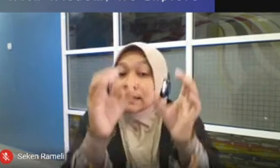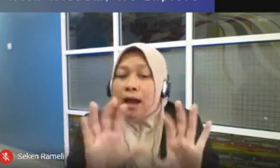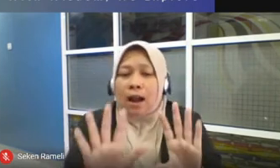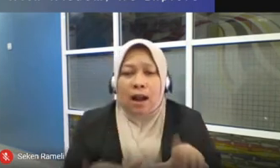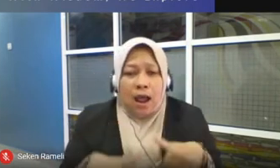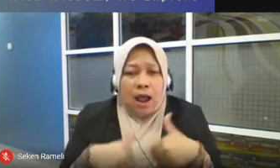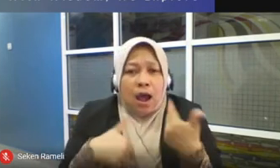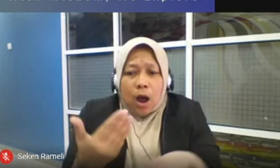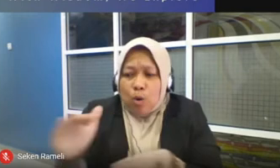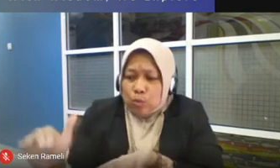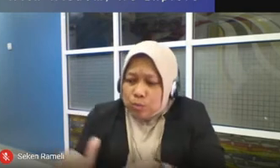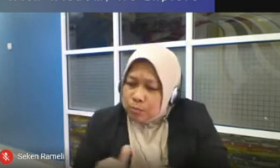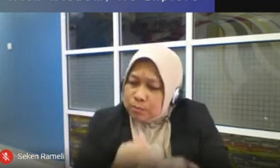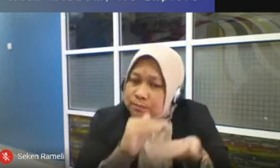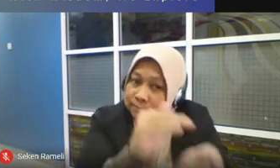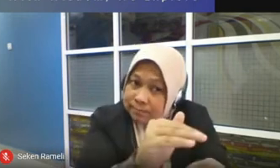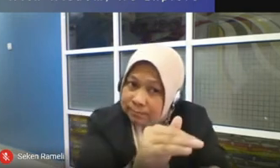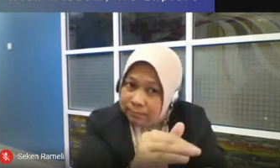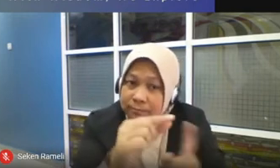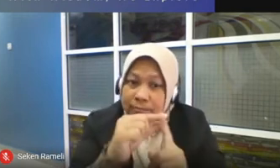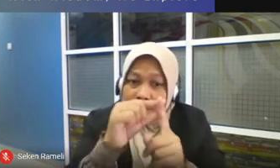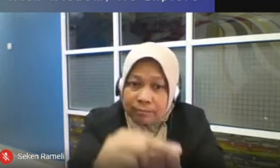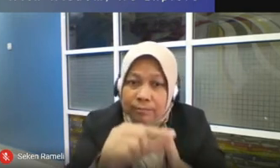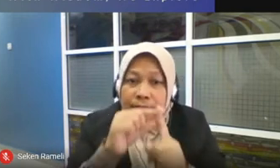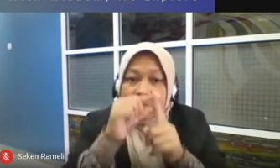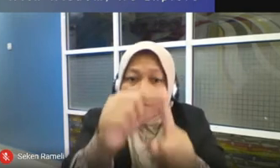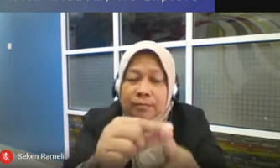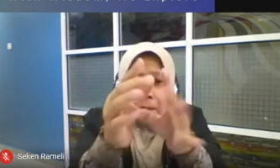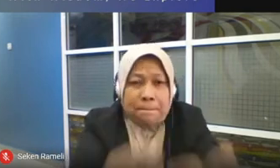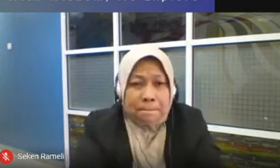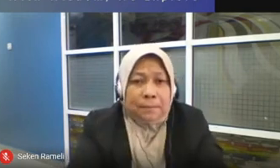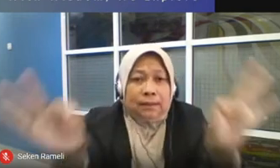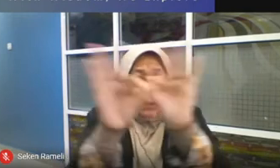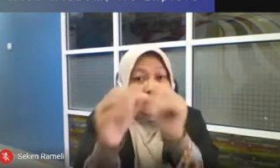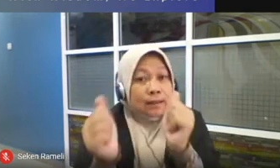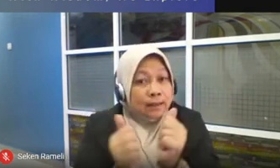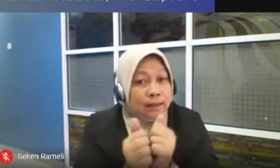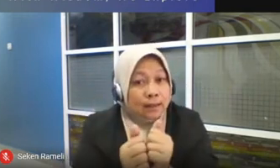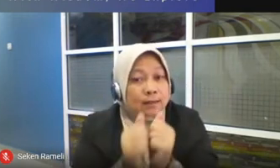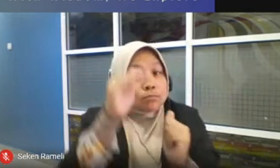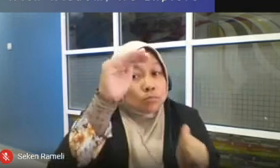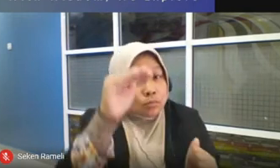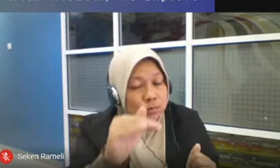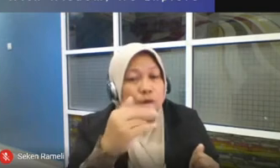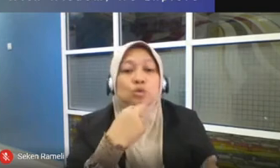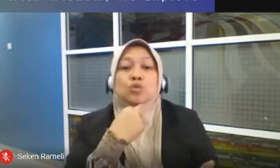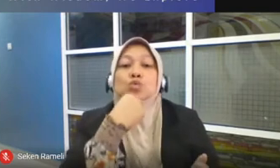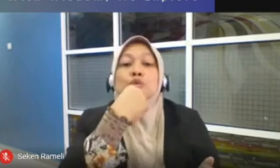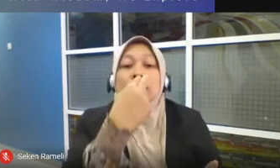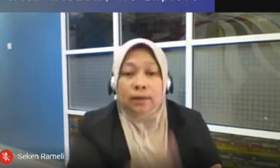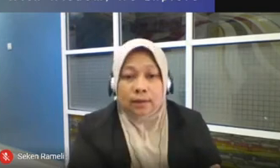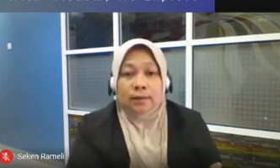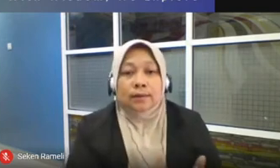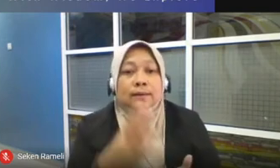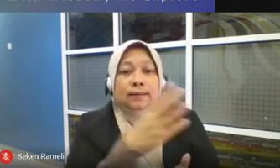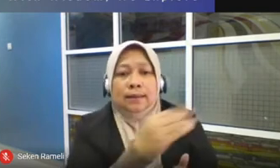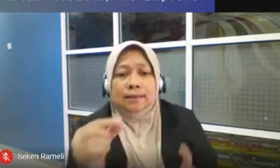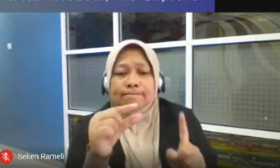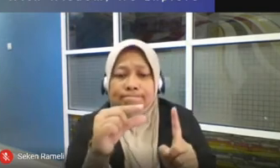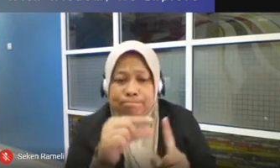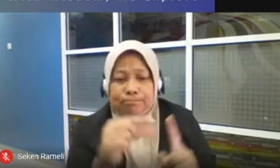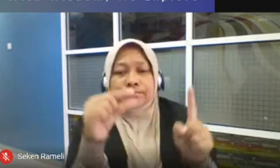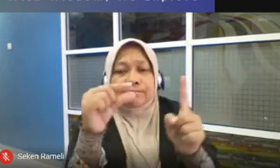untuk menyampaikan message-message yang penting adalah dengan menurunkan tone suara kita dan